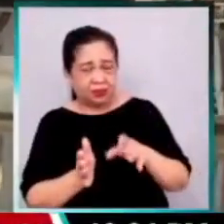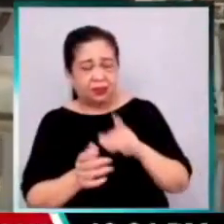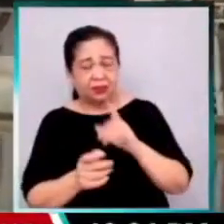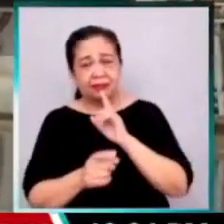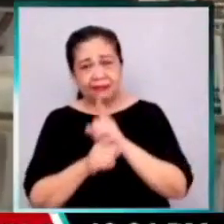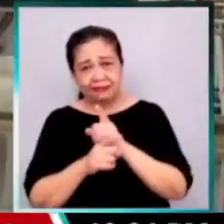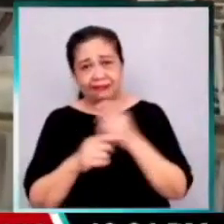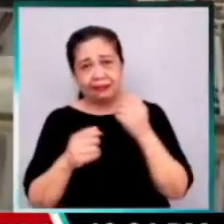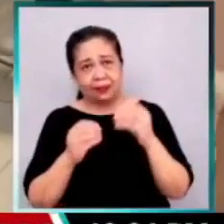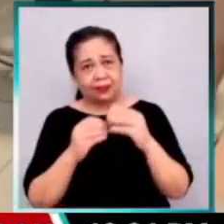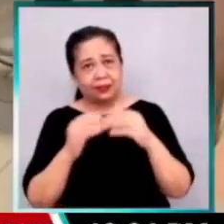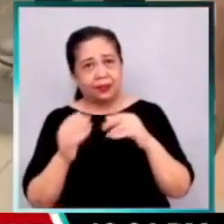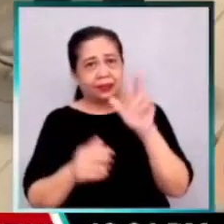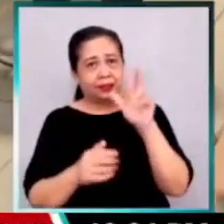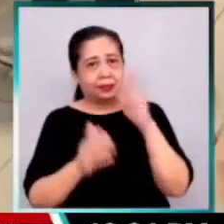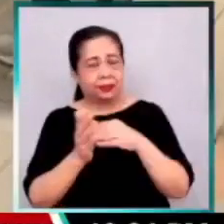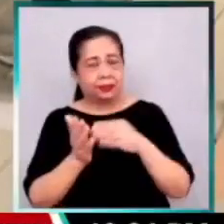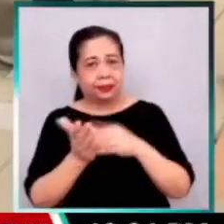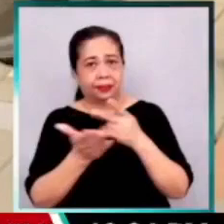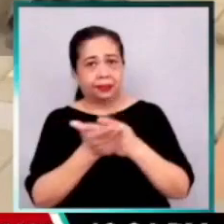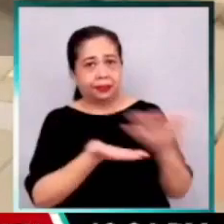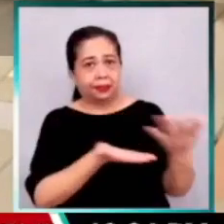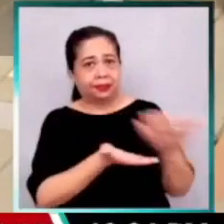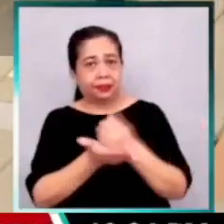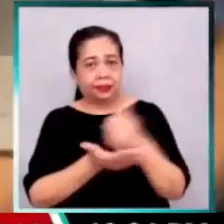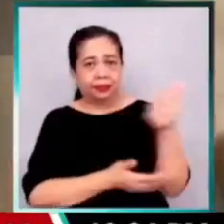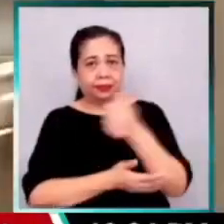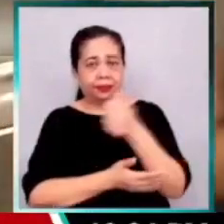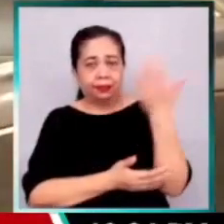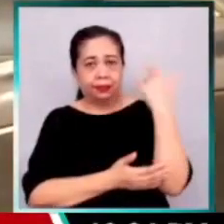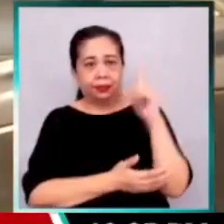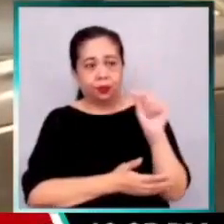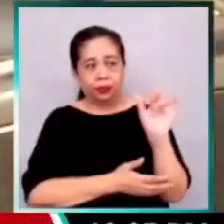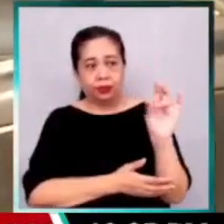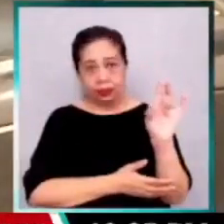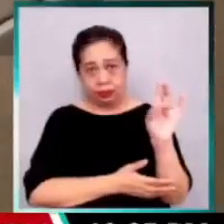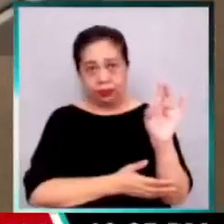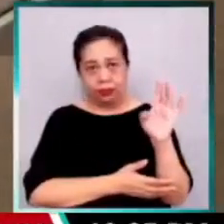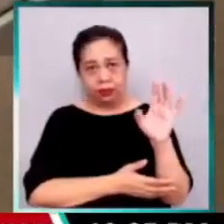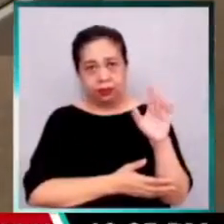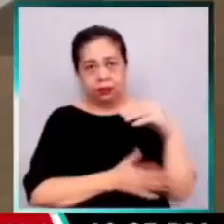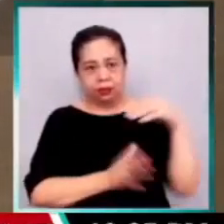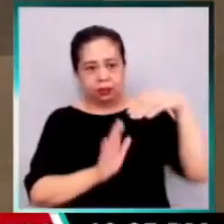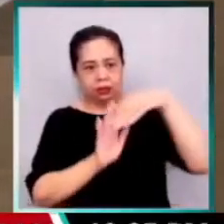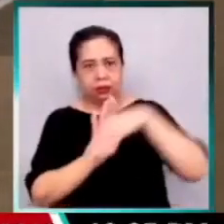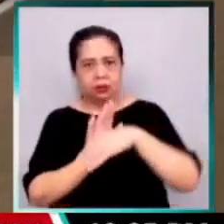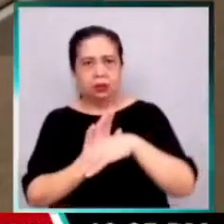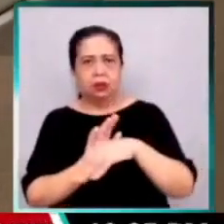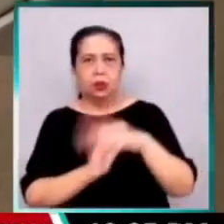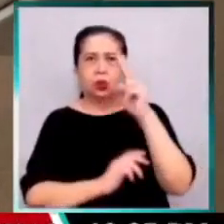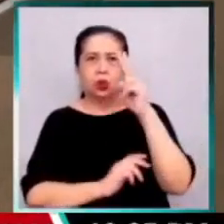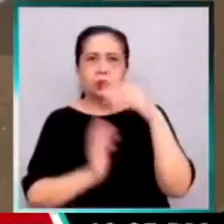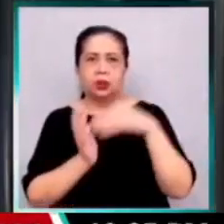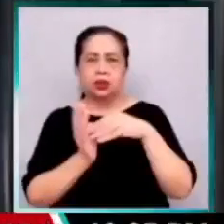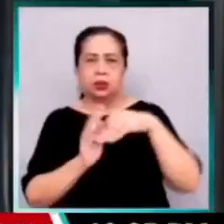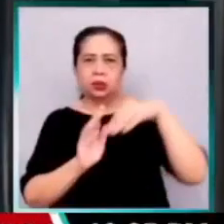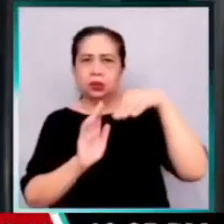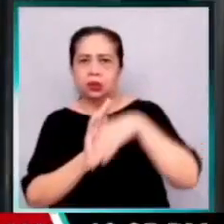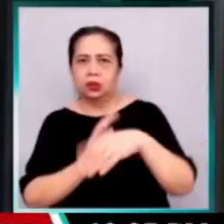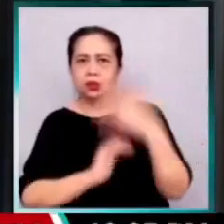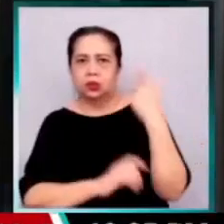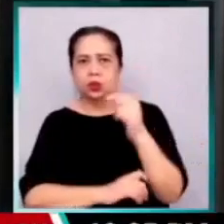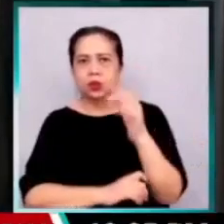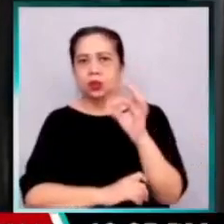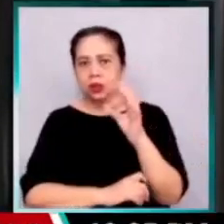halos 3 bilyong pisong na kolektang pamasahe noong 2017, bumaba ito sa halos 2 bilyong piso noong 2019. At